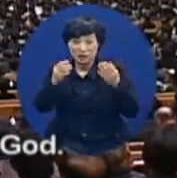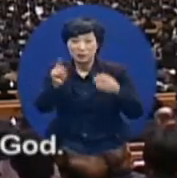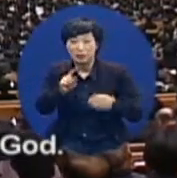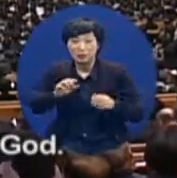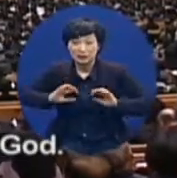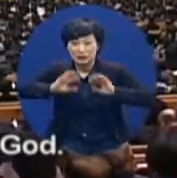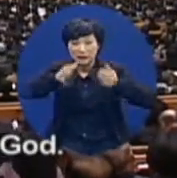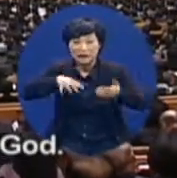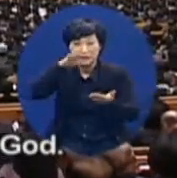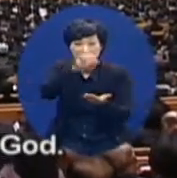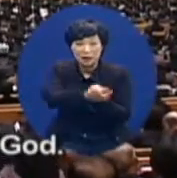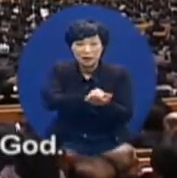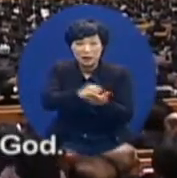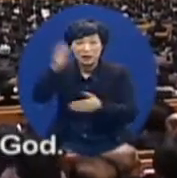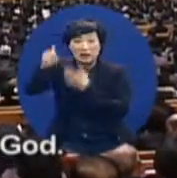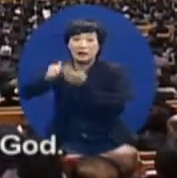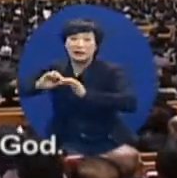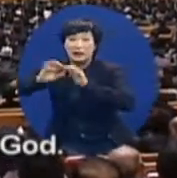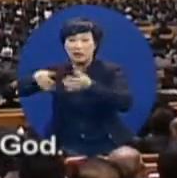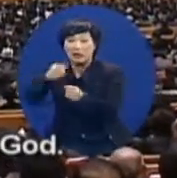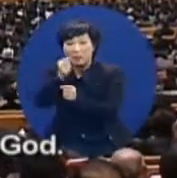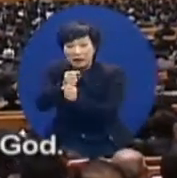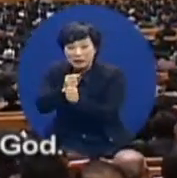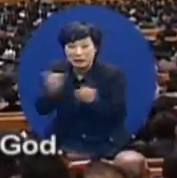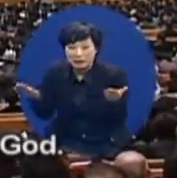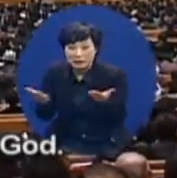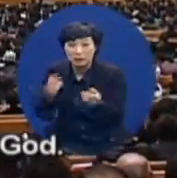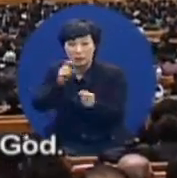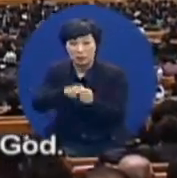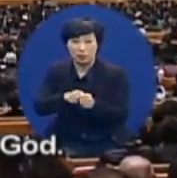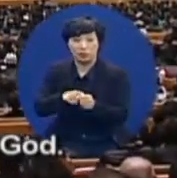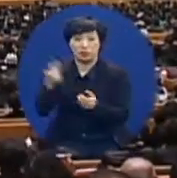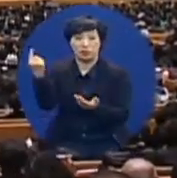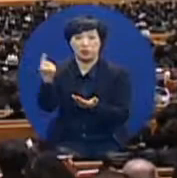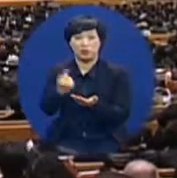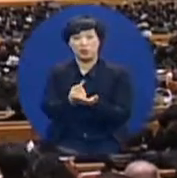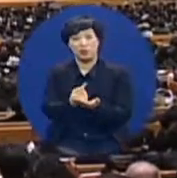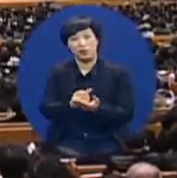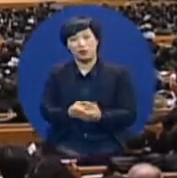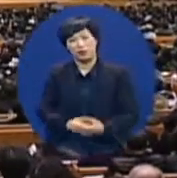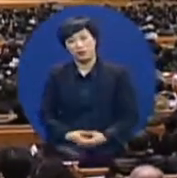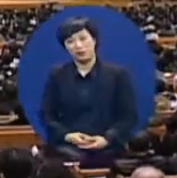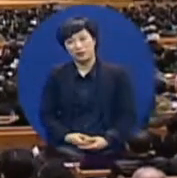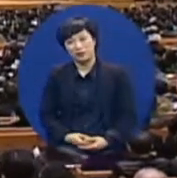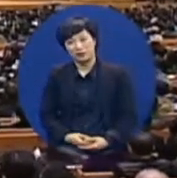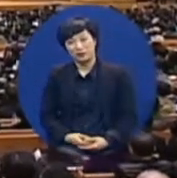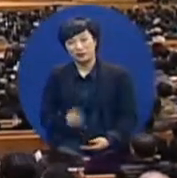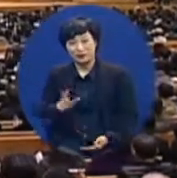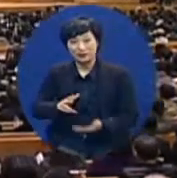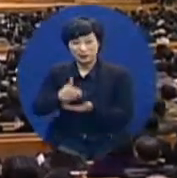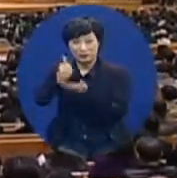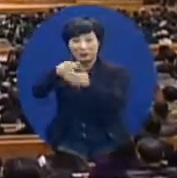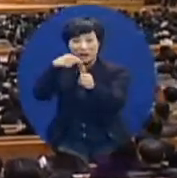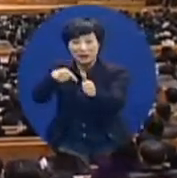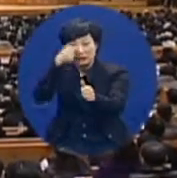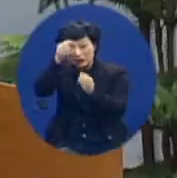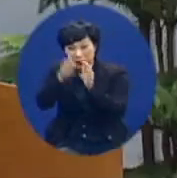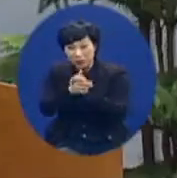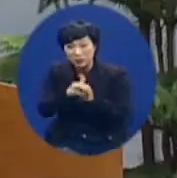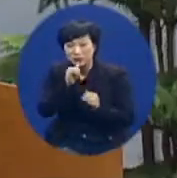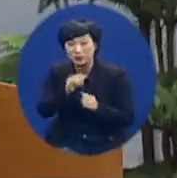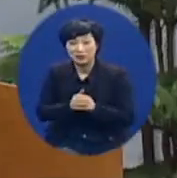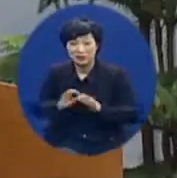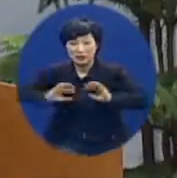점령해서 하나님의 나라로 만들어 버리려고 거 아멘 그래서 주님 가르 기도해